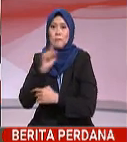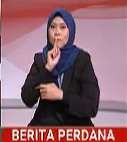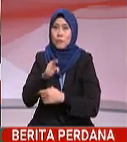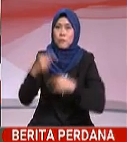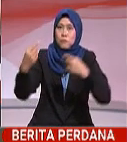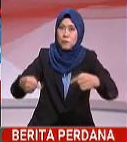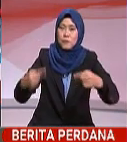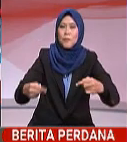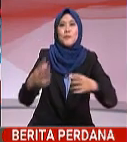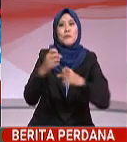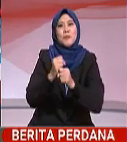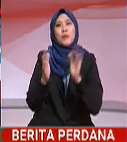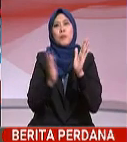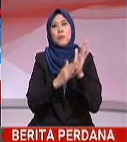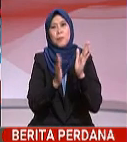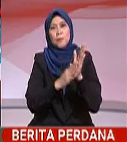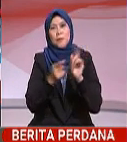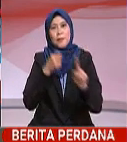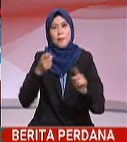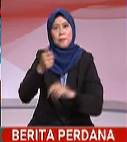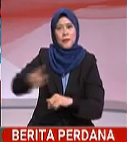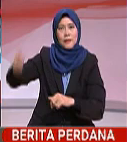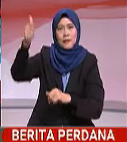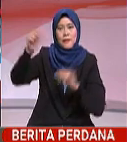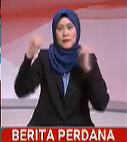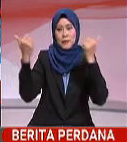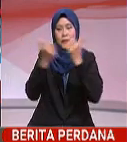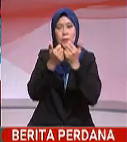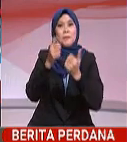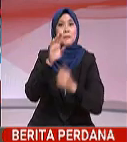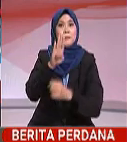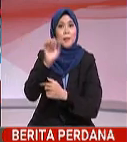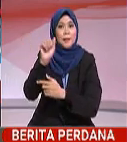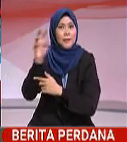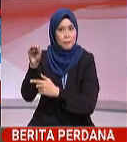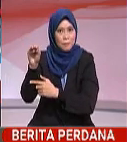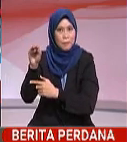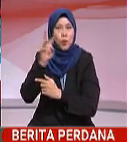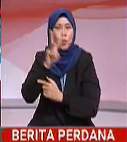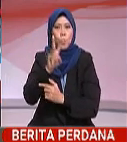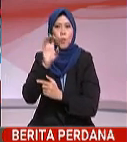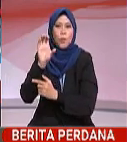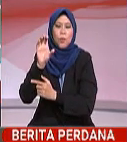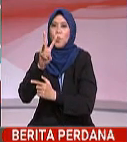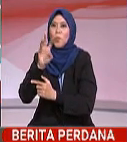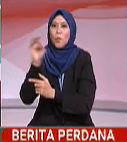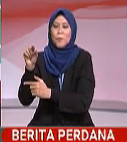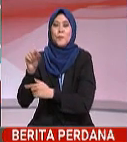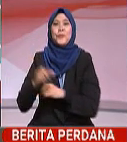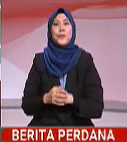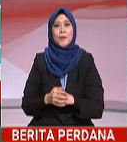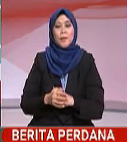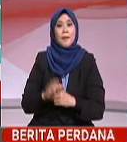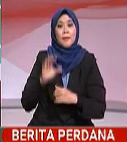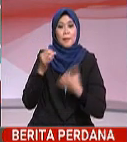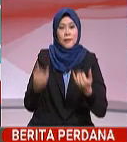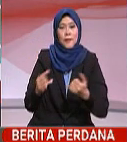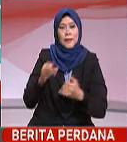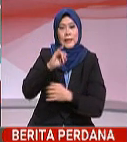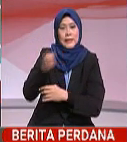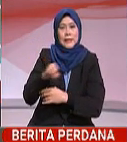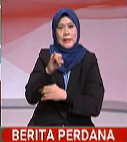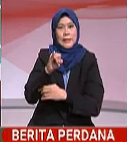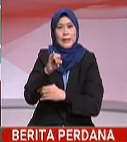sebenar telah mendapat pujian pengarah jurulatih Persatuan Badminton Malaysia BAM Wong Chun Han. Zijia yang kini dalam